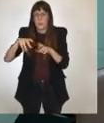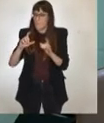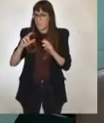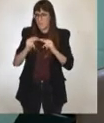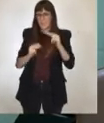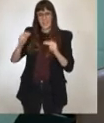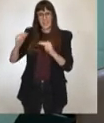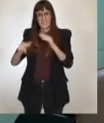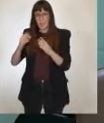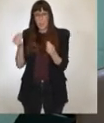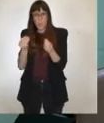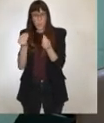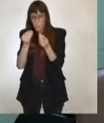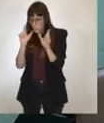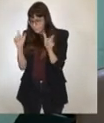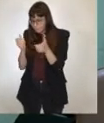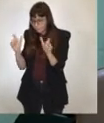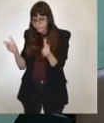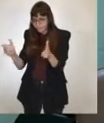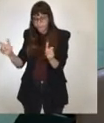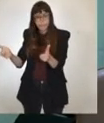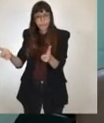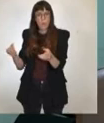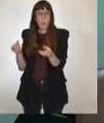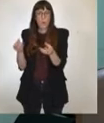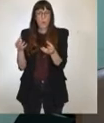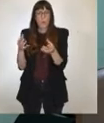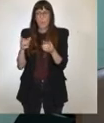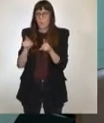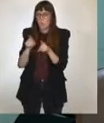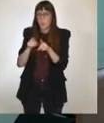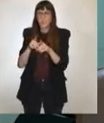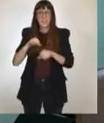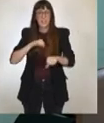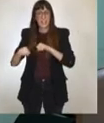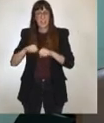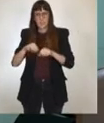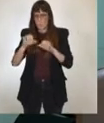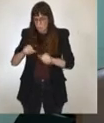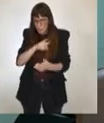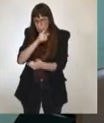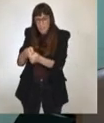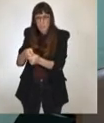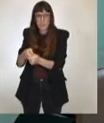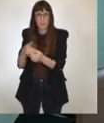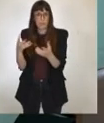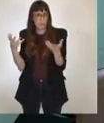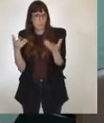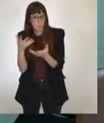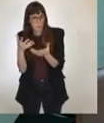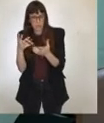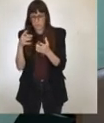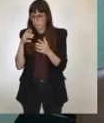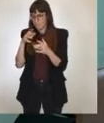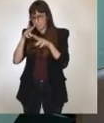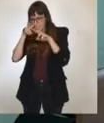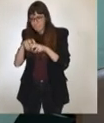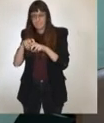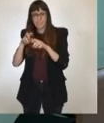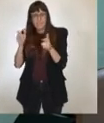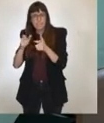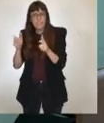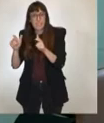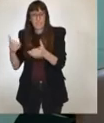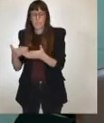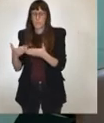vont pouvoir permettre de définir où est-ce qu'il y a des leviers d'action ou pas. C'est un travail qui est extrêmement